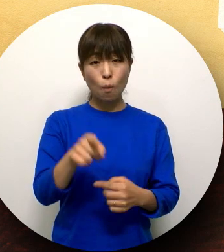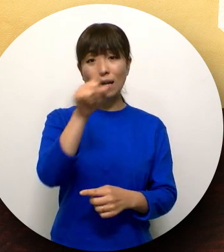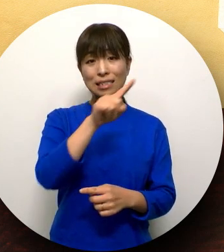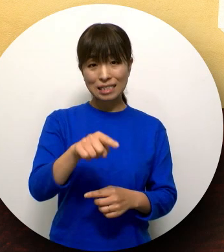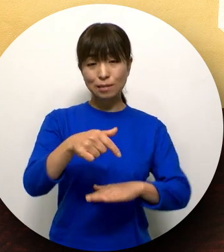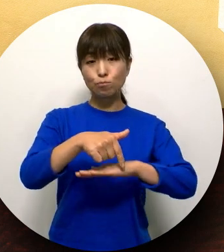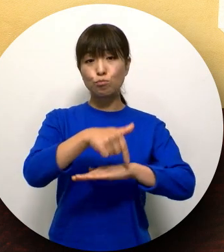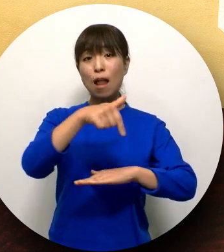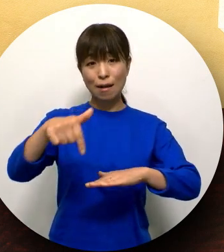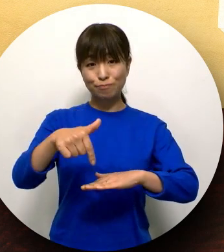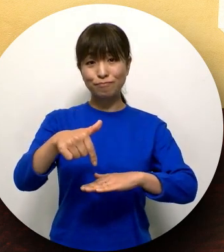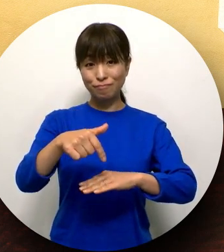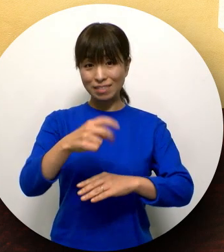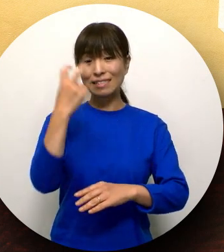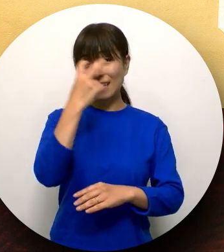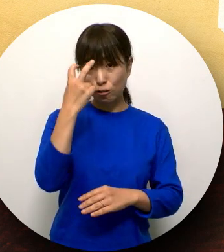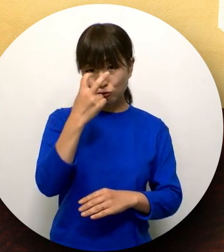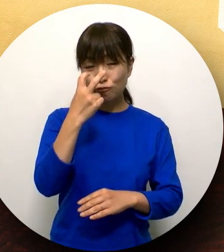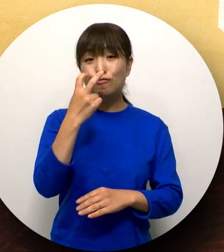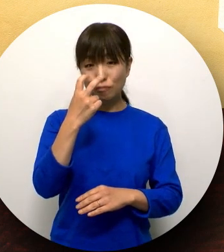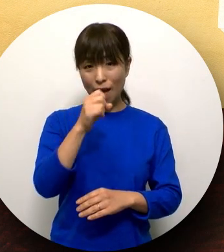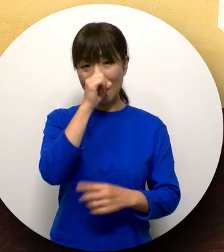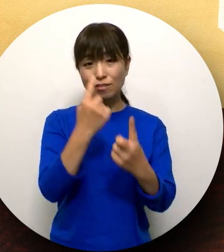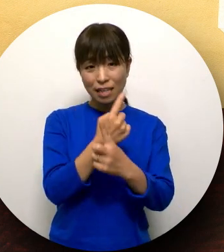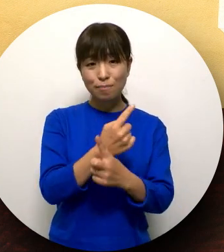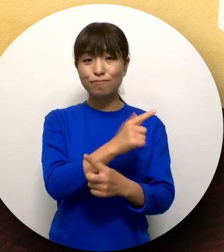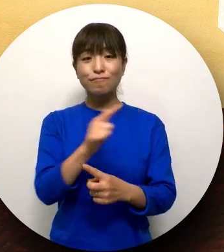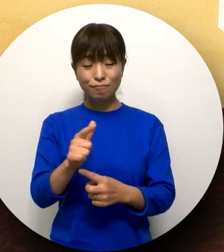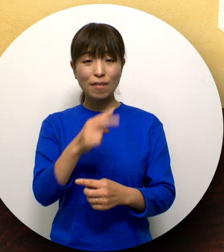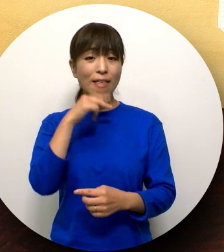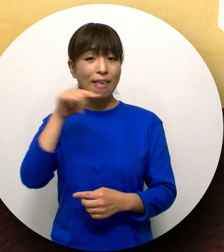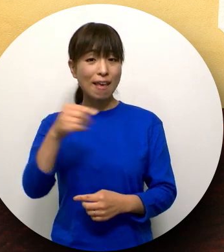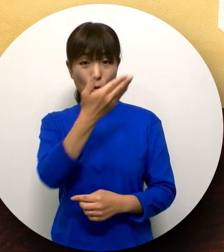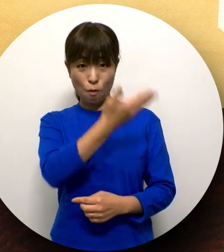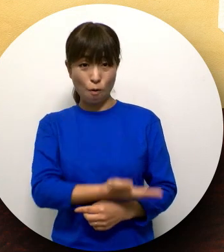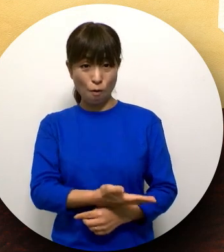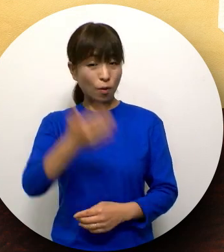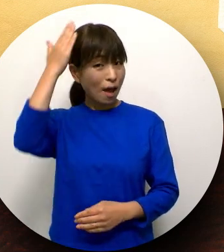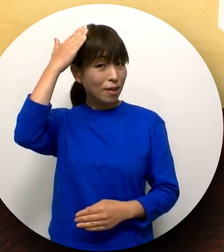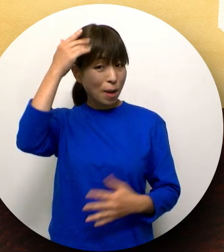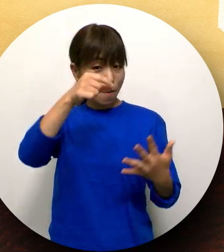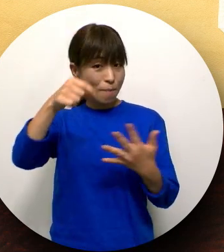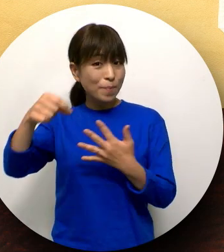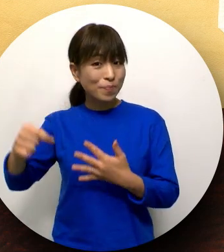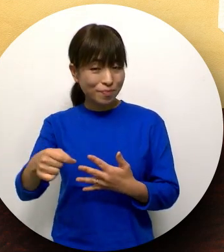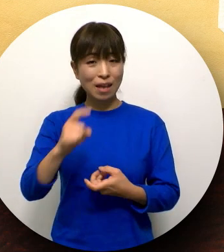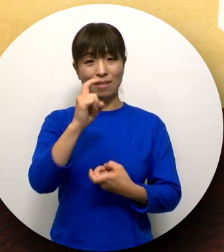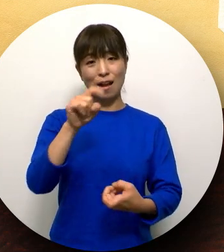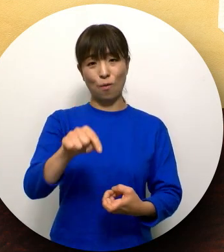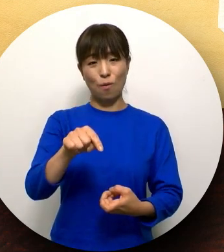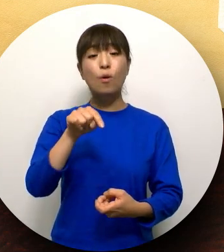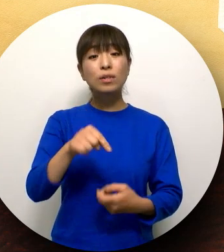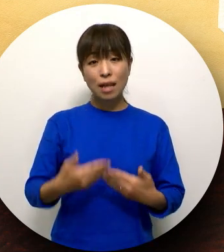プラン、Do、チェック、アクションの頭文字を取った呼び方なんだけど、セーフコミュニティ活動はこ